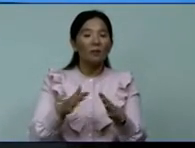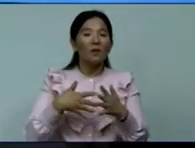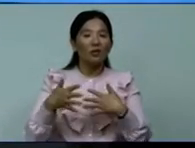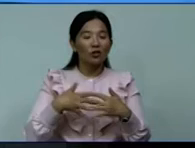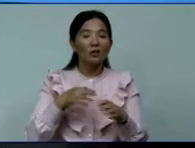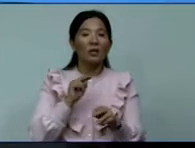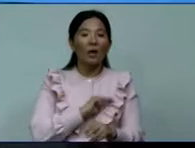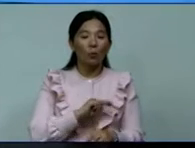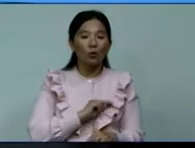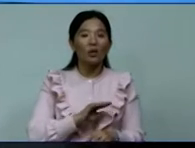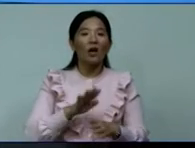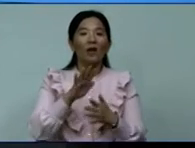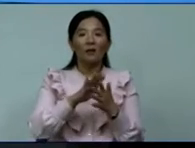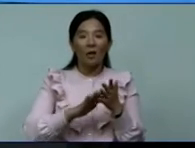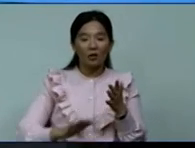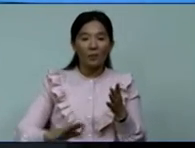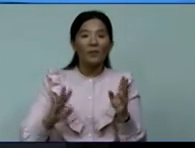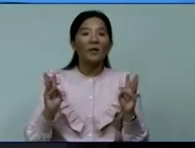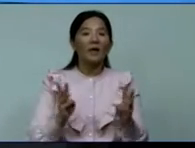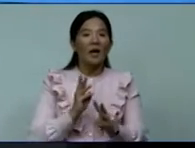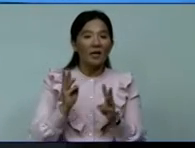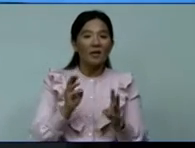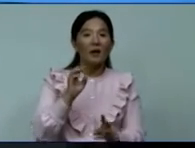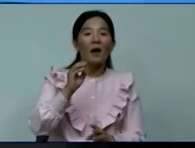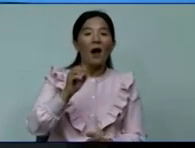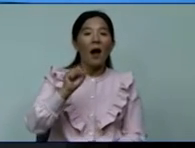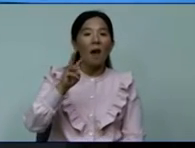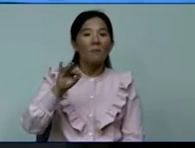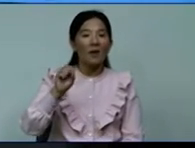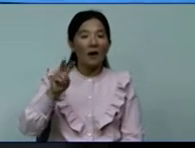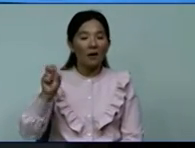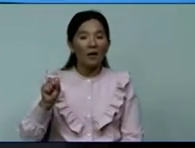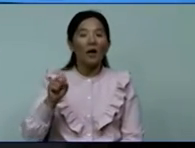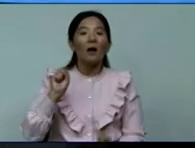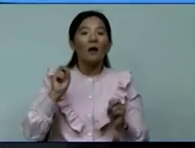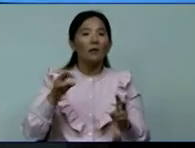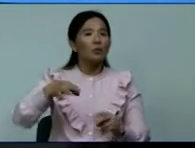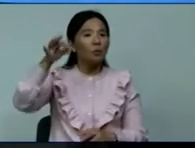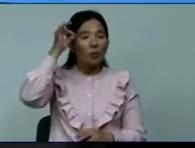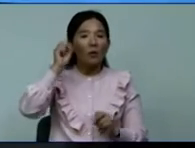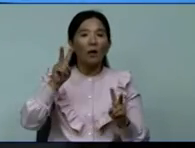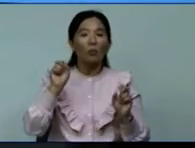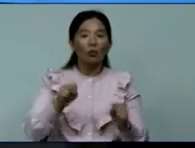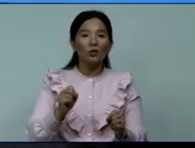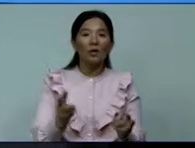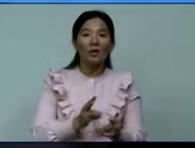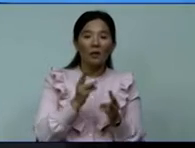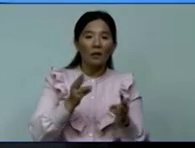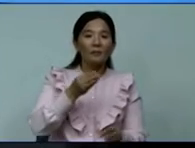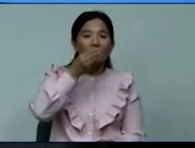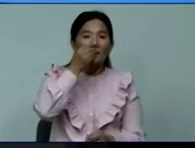дальше. Горение аммиака в кислороде. Вспомните, как может гореть аммиак в